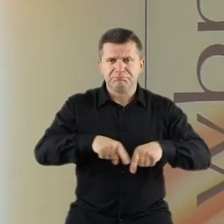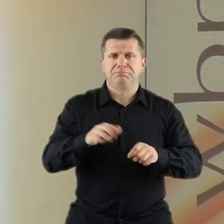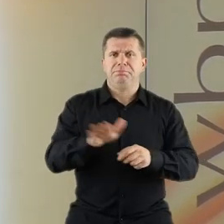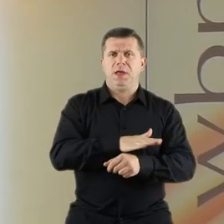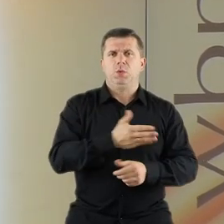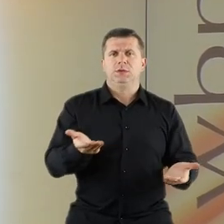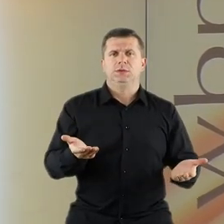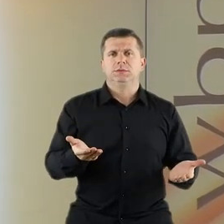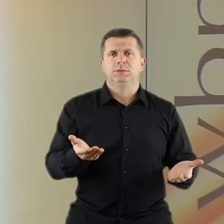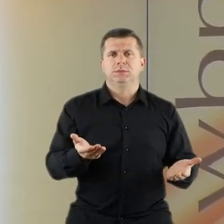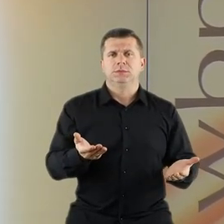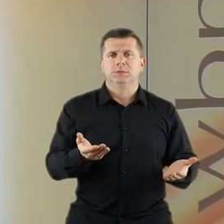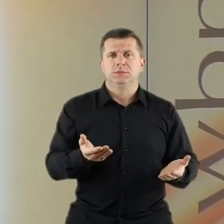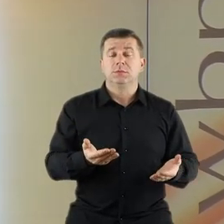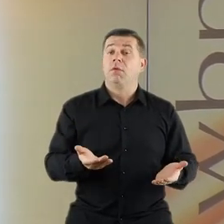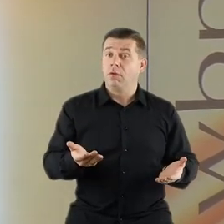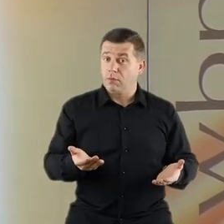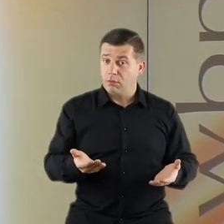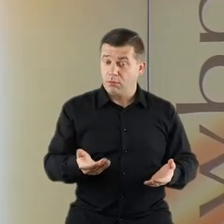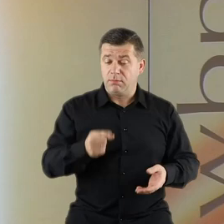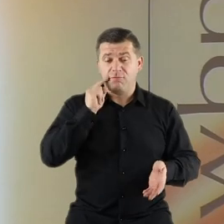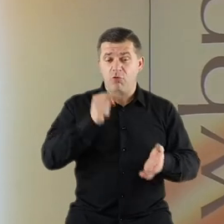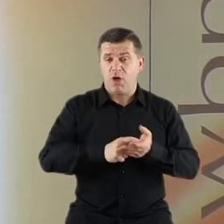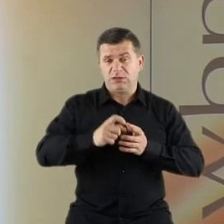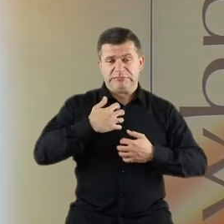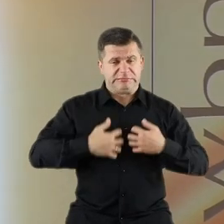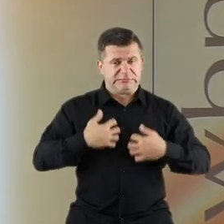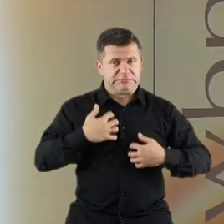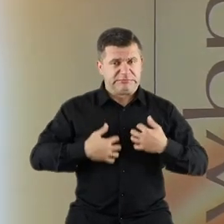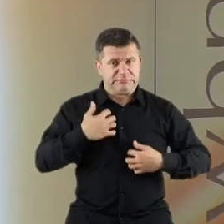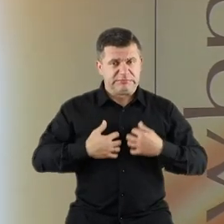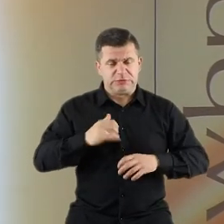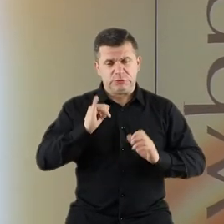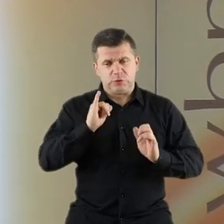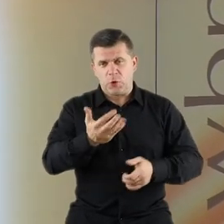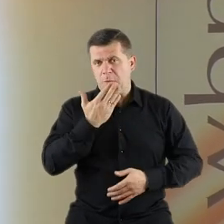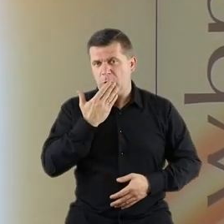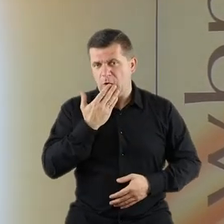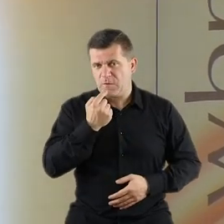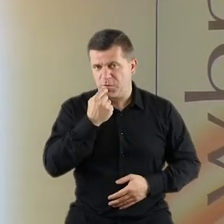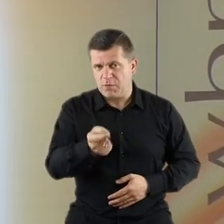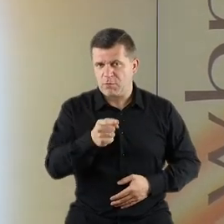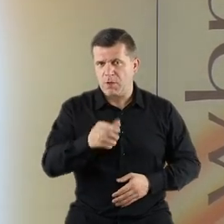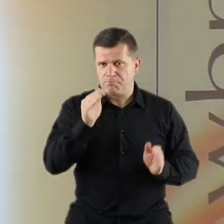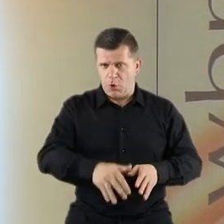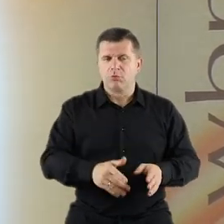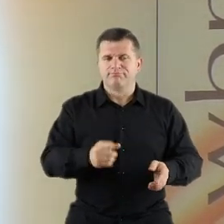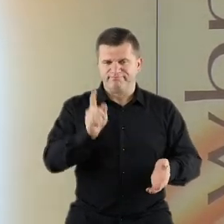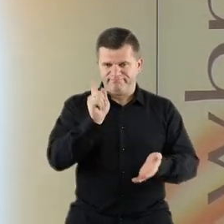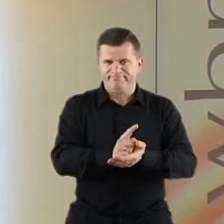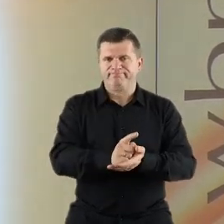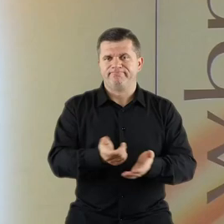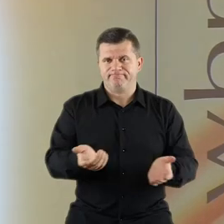spełnić a więc zwłaszcza w złości jeśli coś wypowiemy to może się